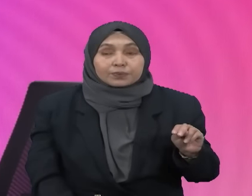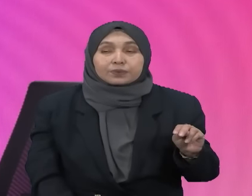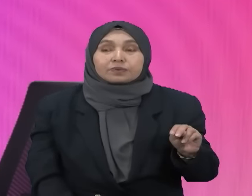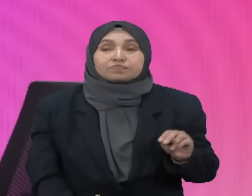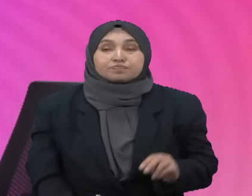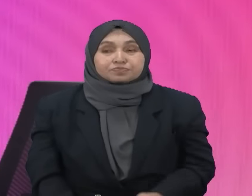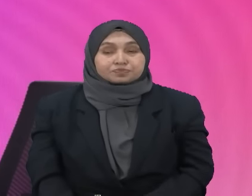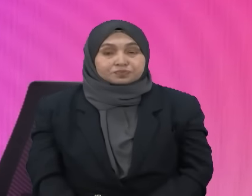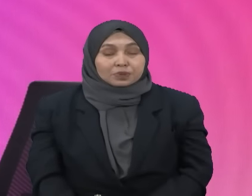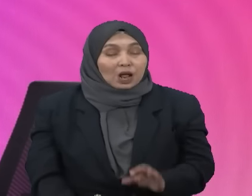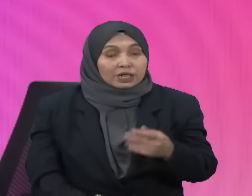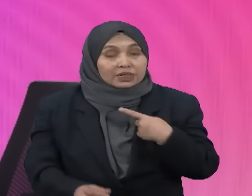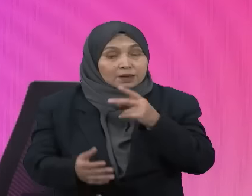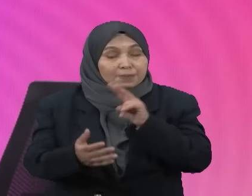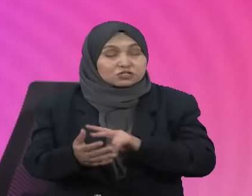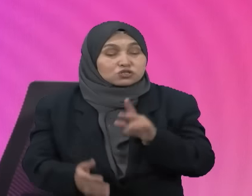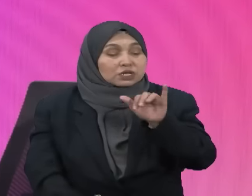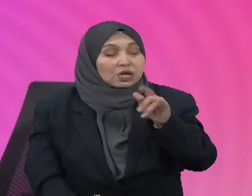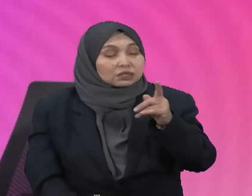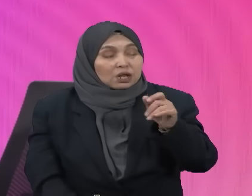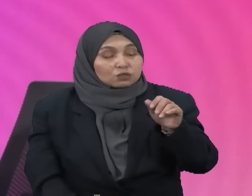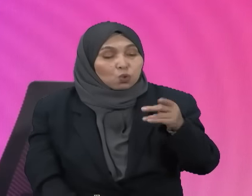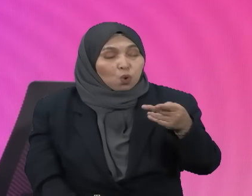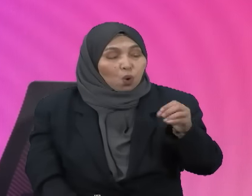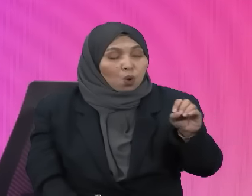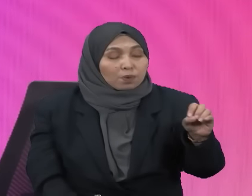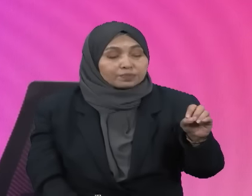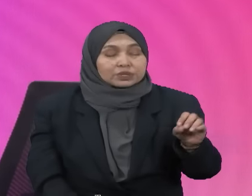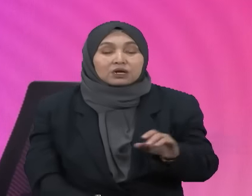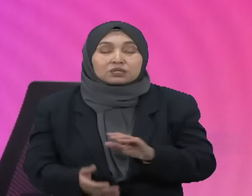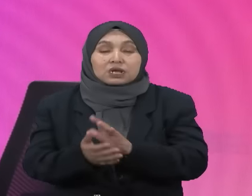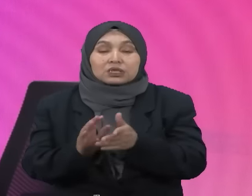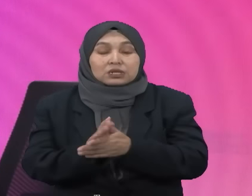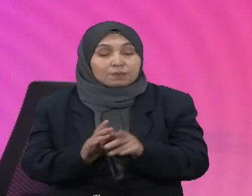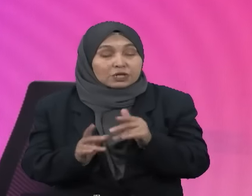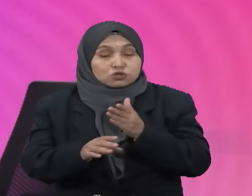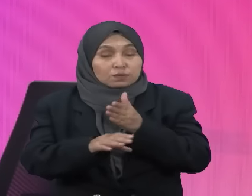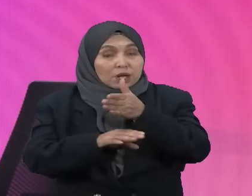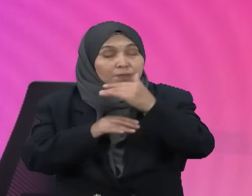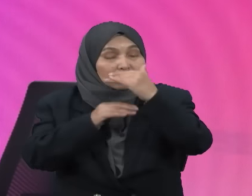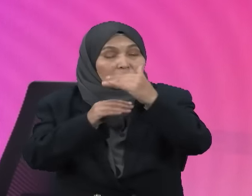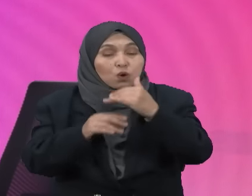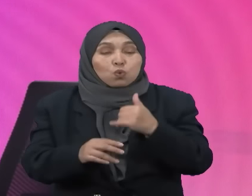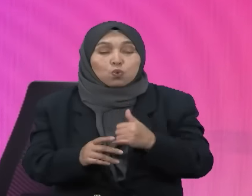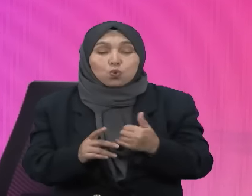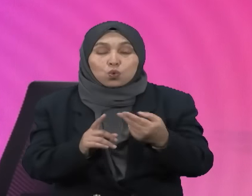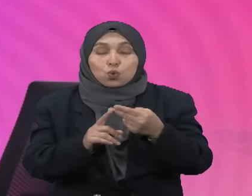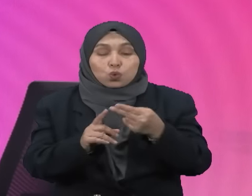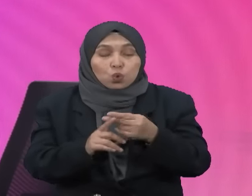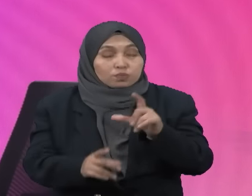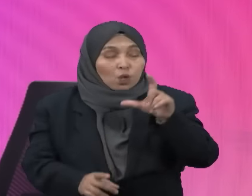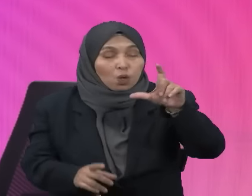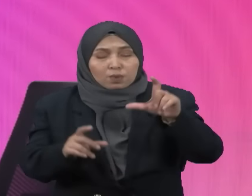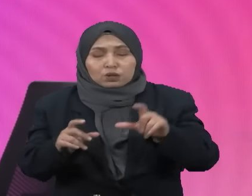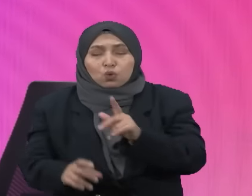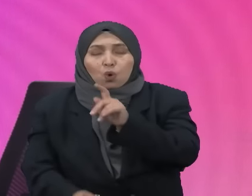Ha. Kalau kita baca ya ta toh ha. Jadi, lepas tu jangan melampau menyebut huruf ta. Walaupun tebal, jangan sampai